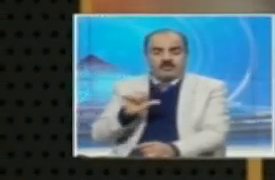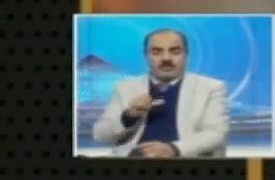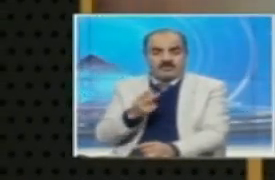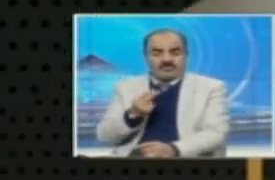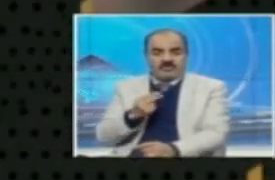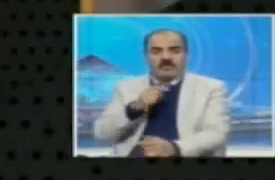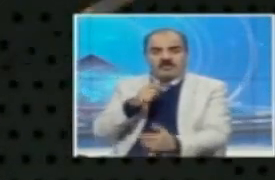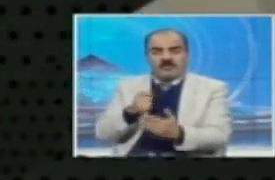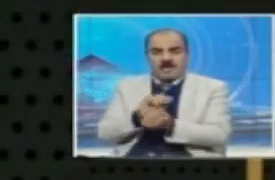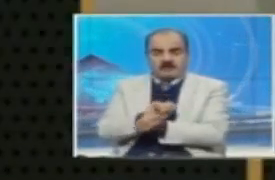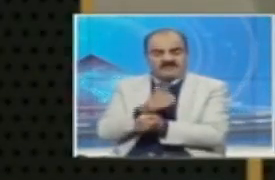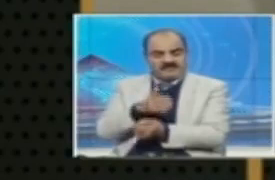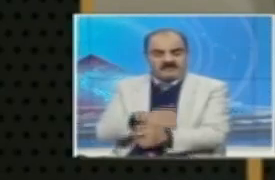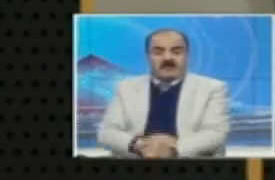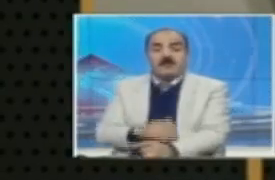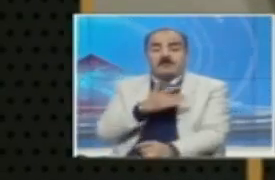142,920 حكم حبس و